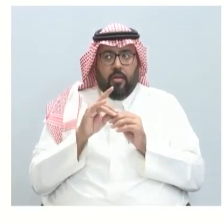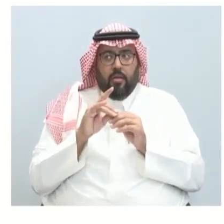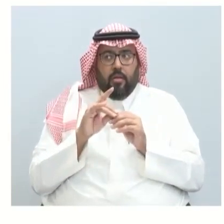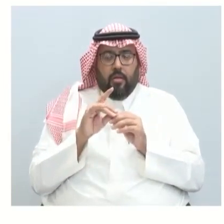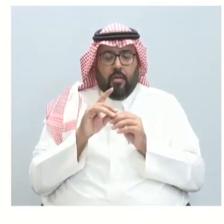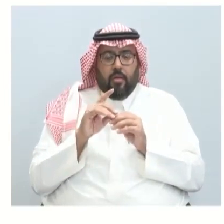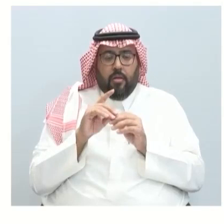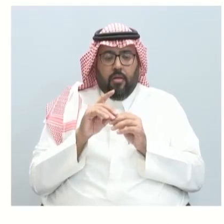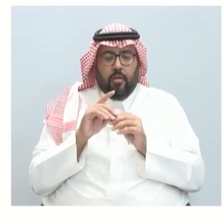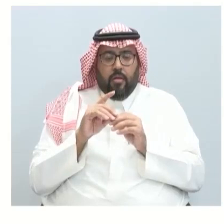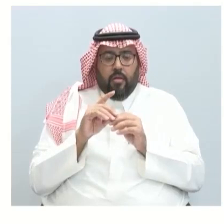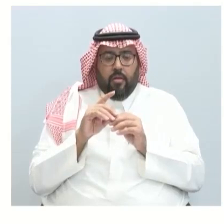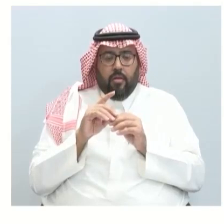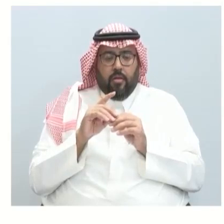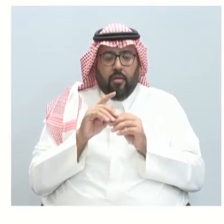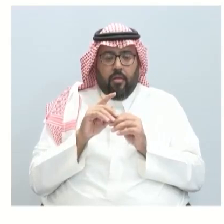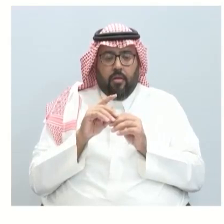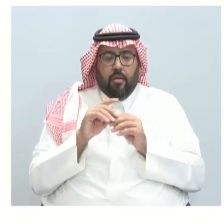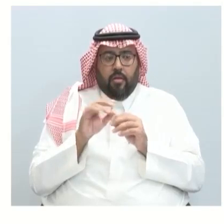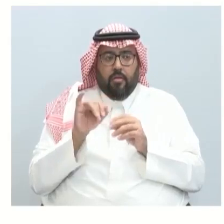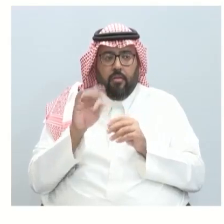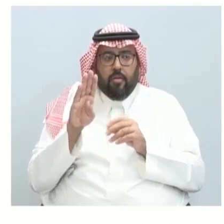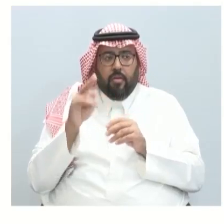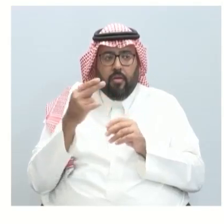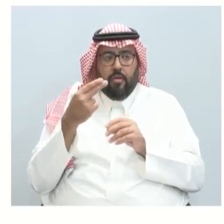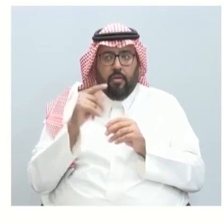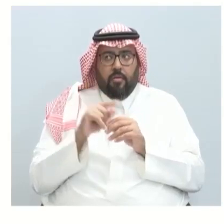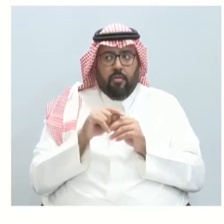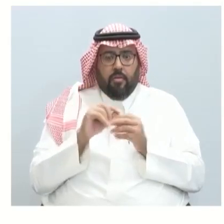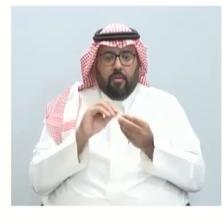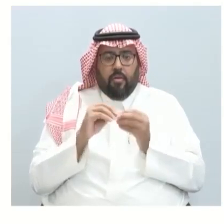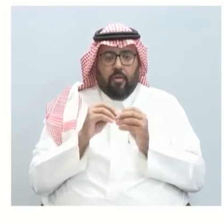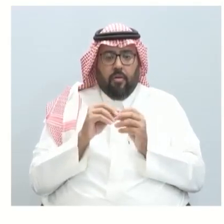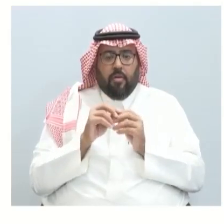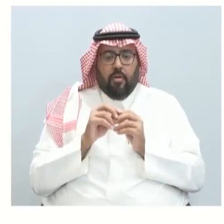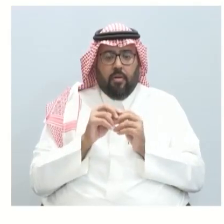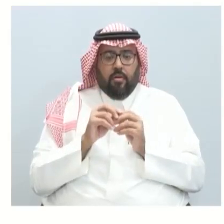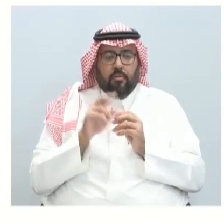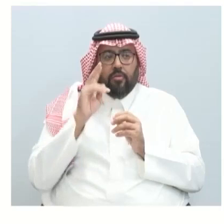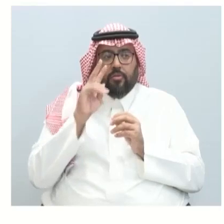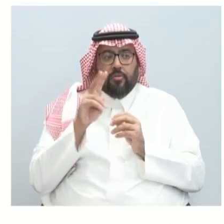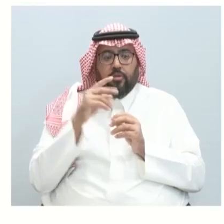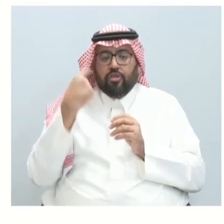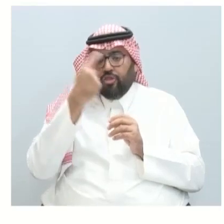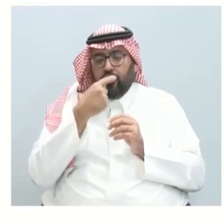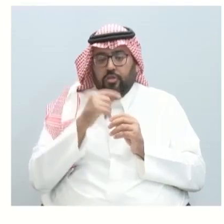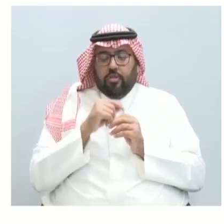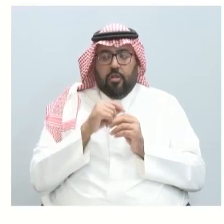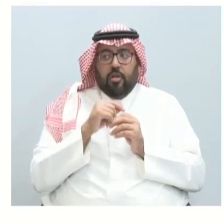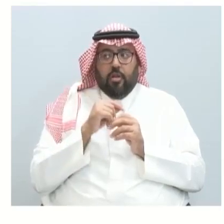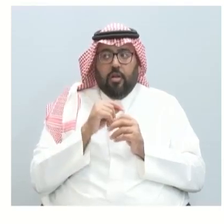وهذا المجسم برضه مكعب وحوط اناه باللون الاخضر نرى الشكلين